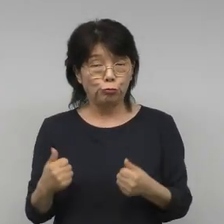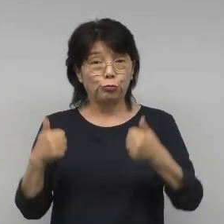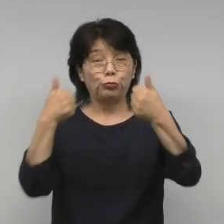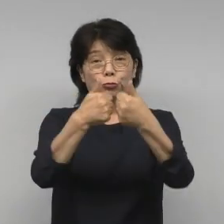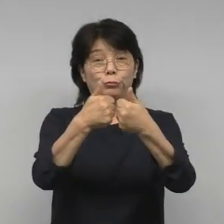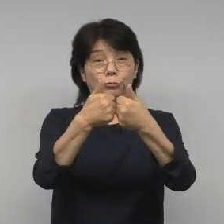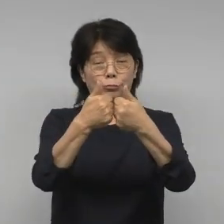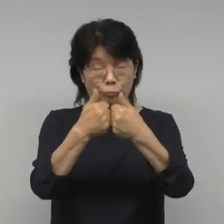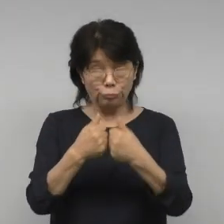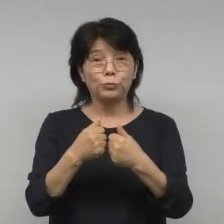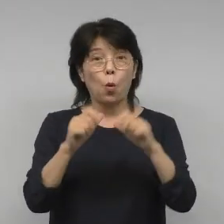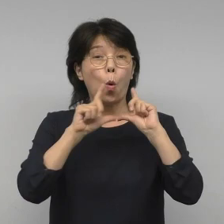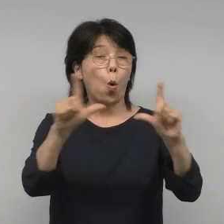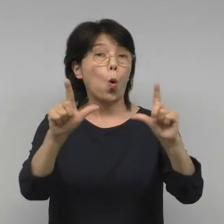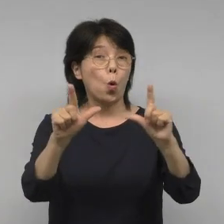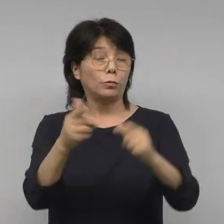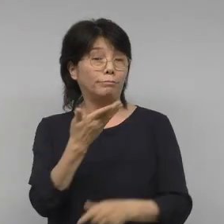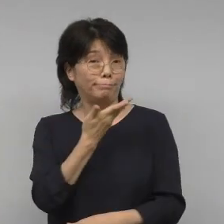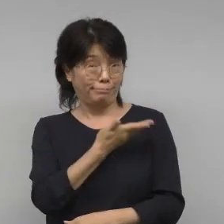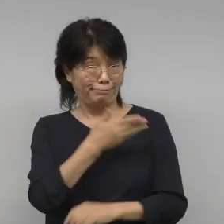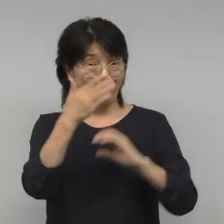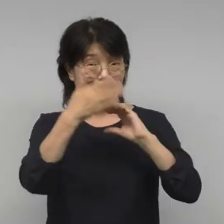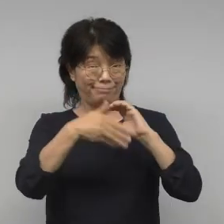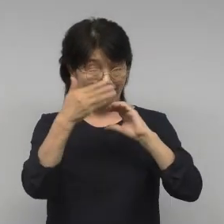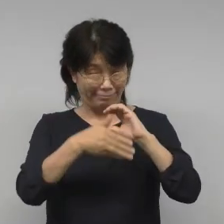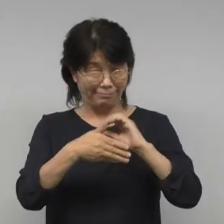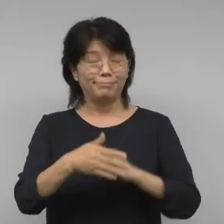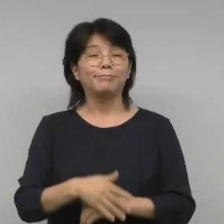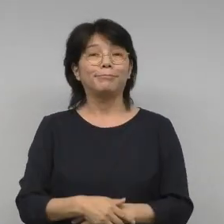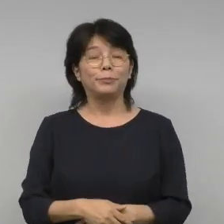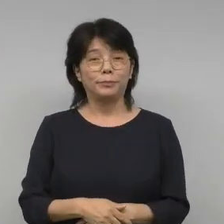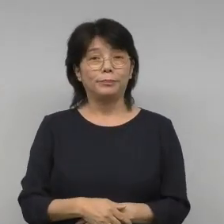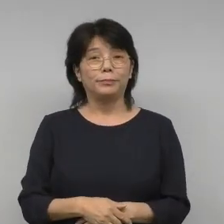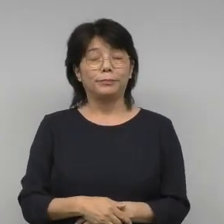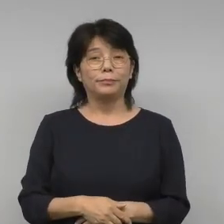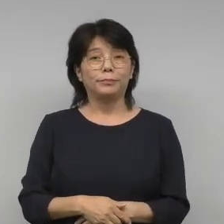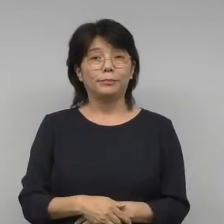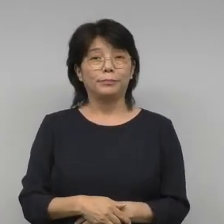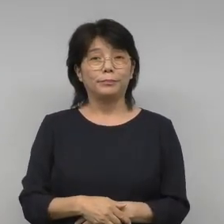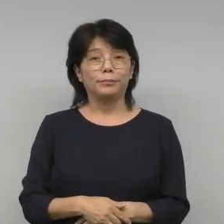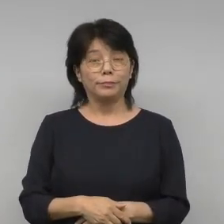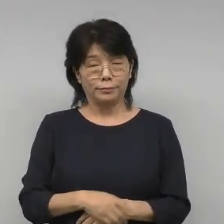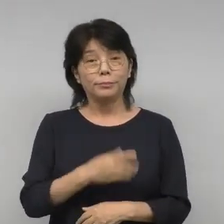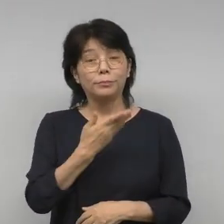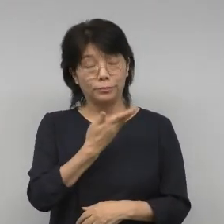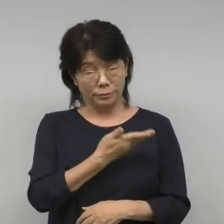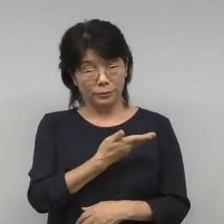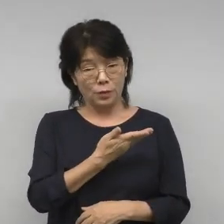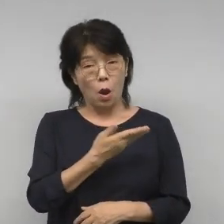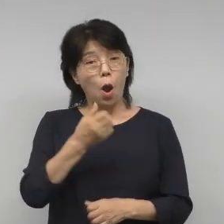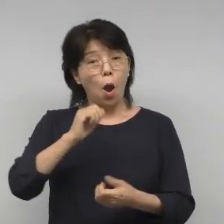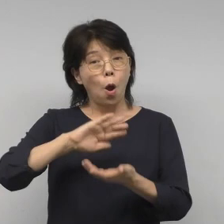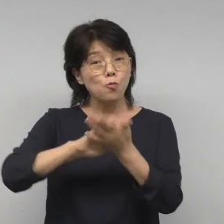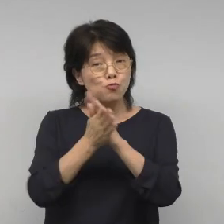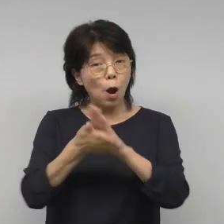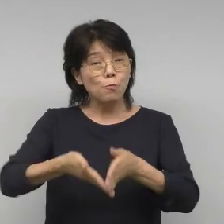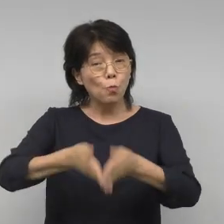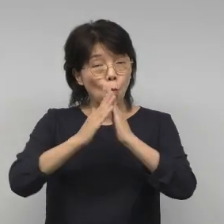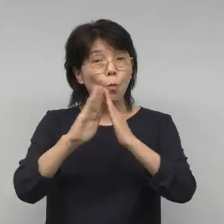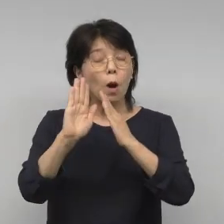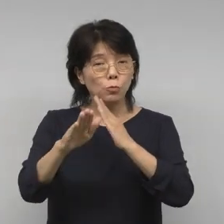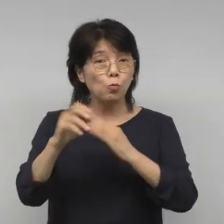来てくれた時の写真がですね、掲載されておりますけれども、このような形で、クラブ発足してすぐにこ